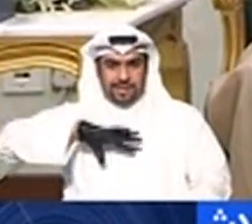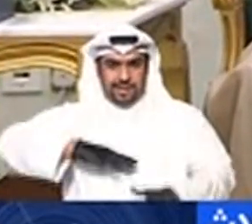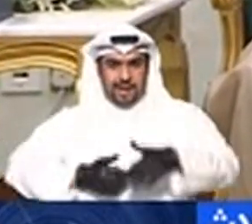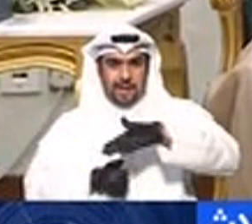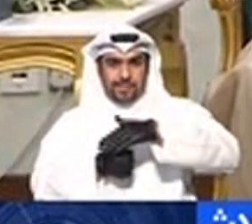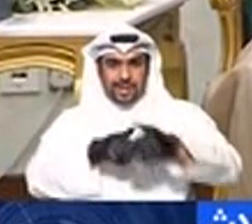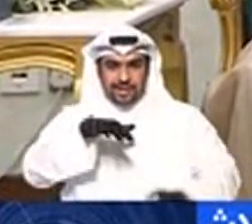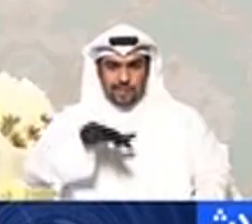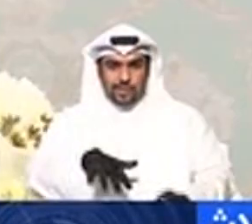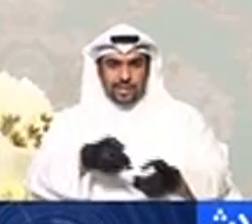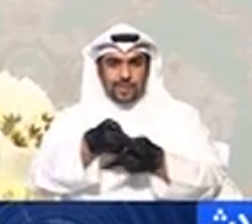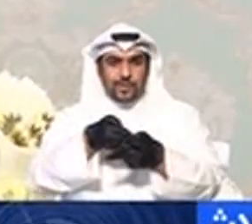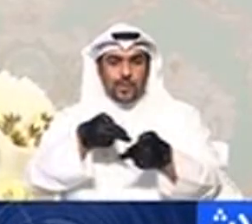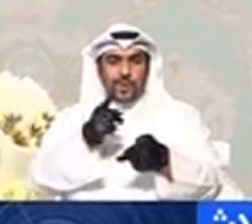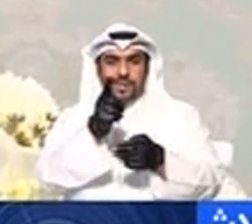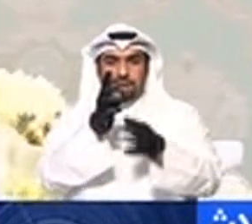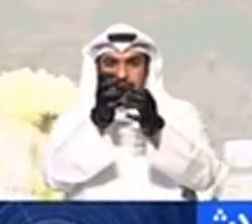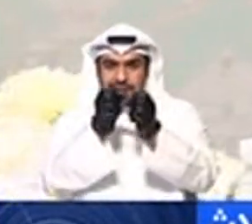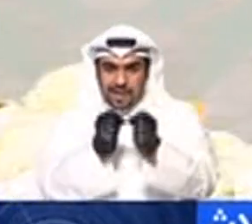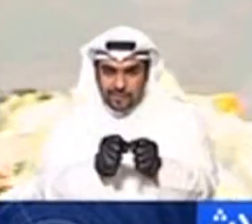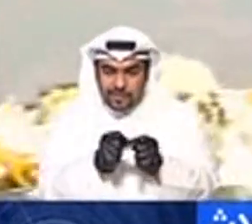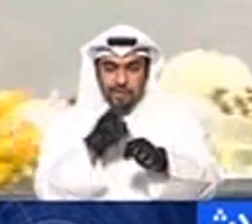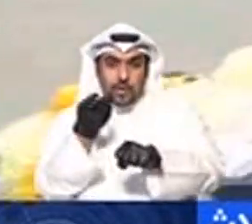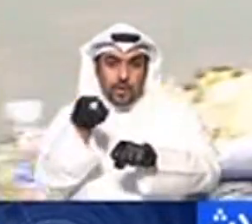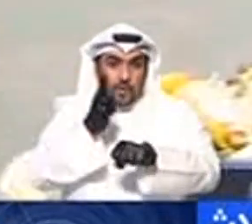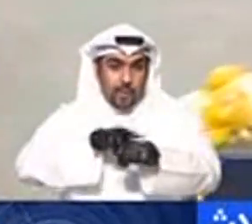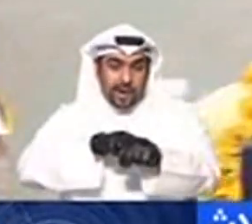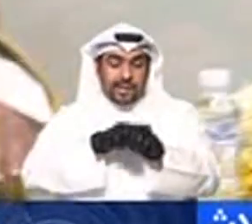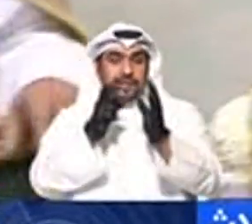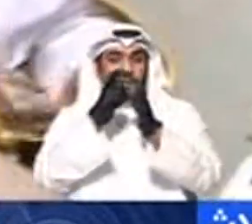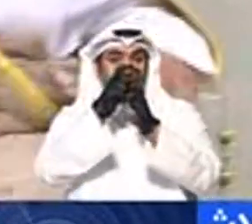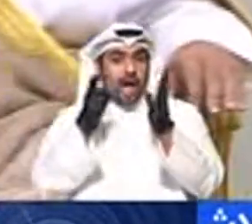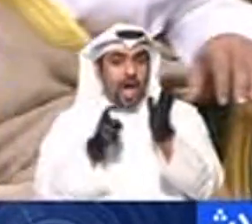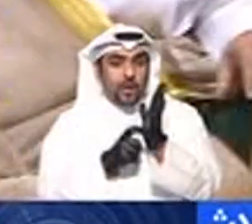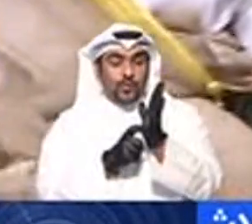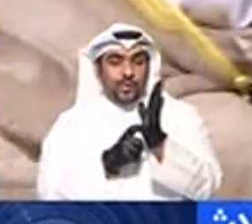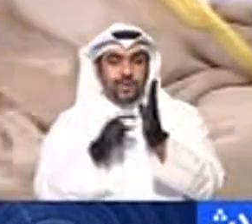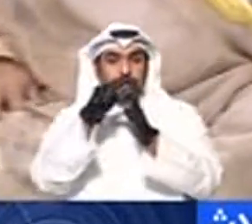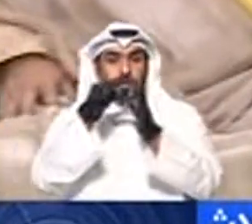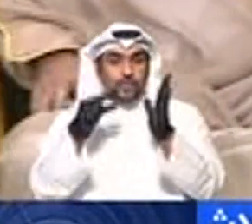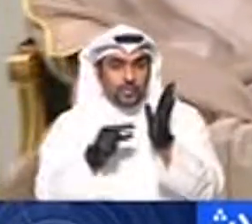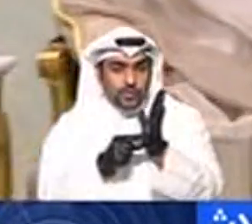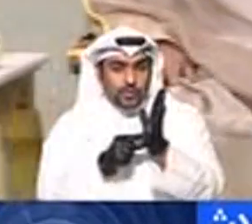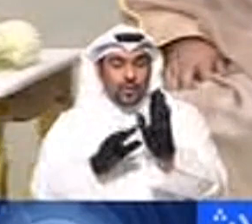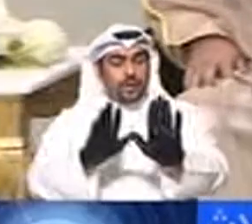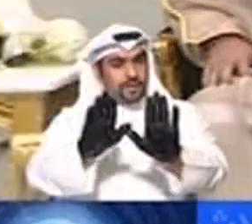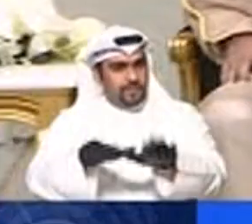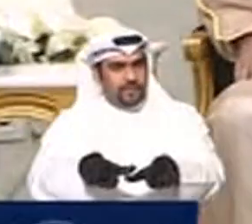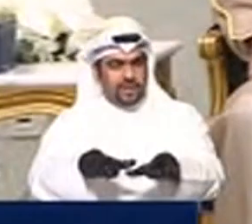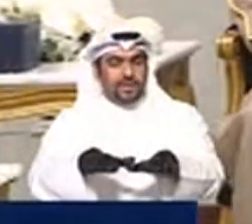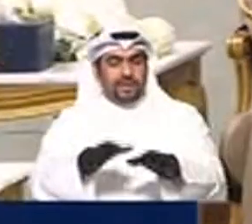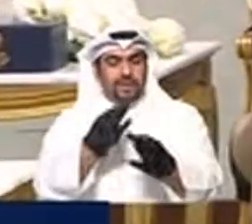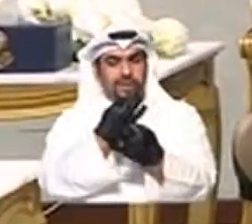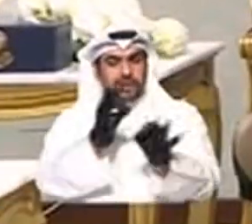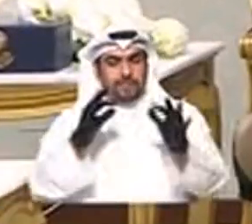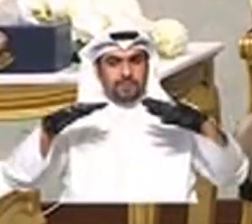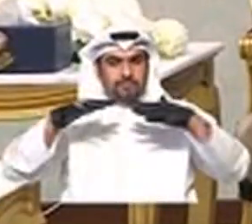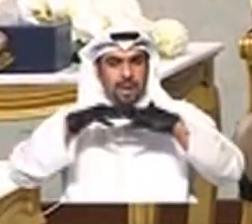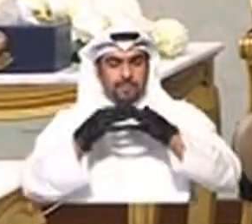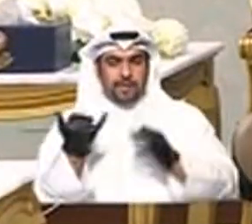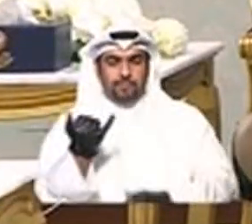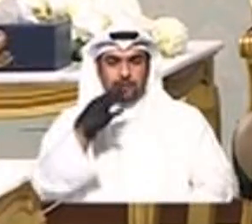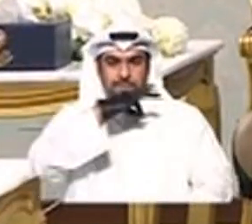ورعاه، وتفعيلا للمادة 50 من الدستور الكويتي، والتأكيد على تضافر كافة الجهود لتحقيق مصالح